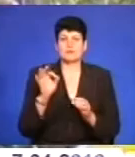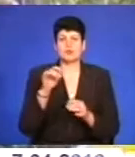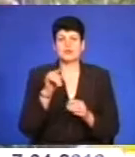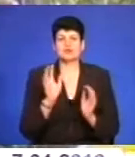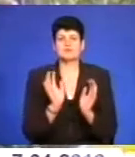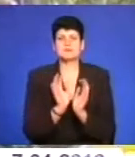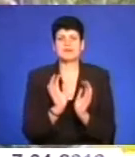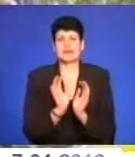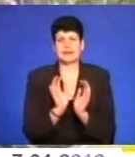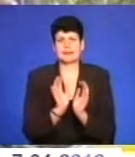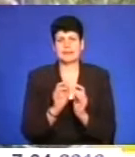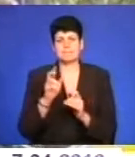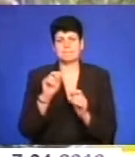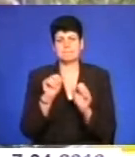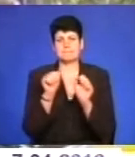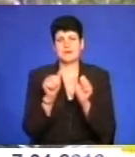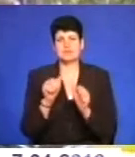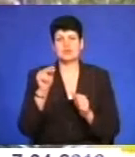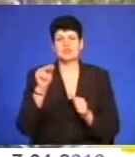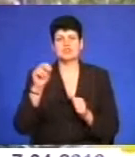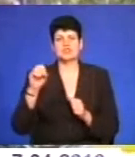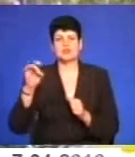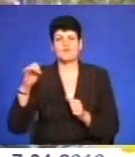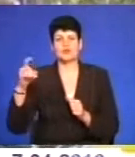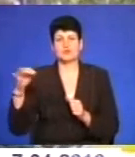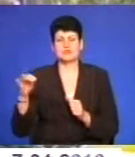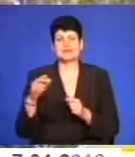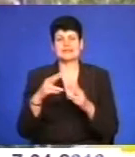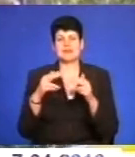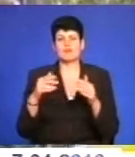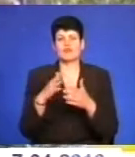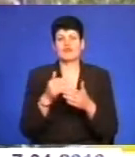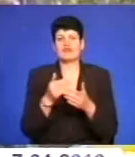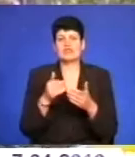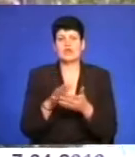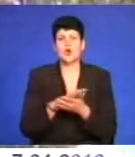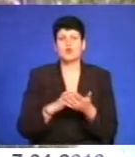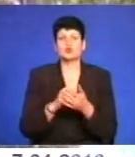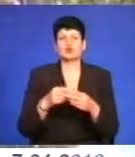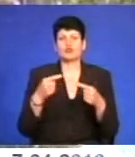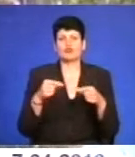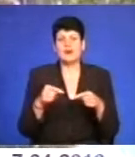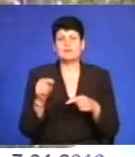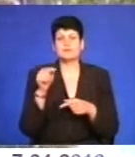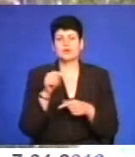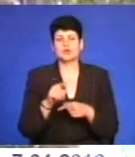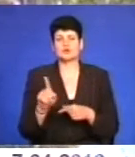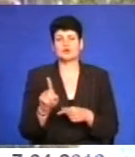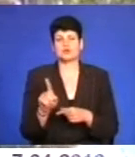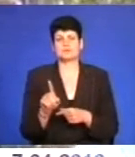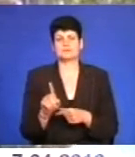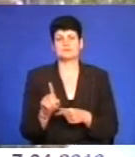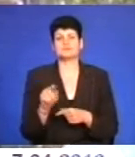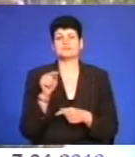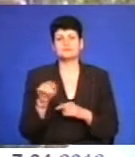зберегти пам'ятку Червоногородський замок від руйнування, але про те, що